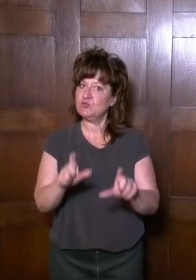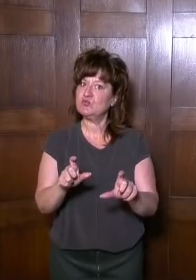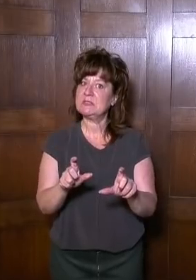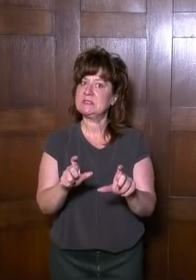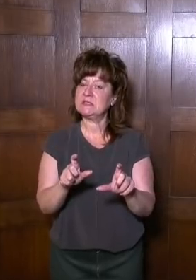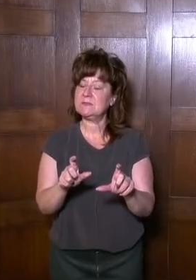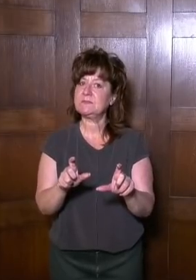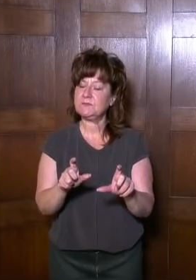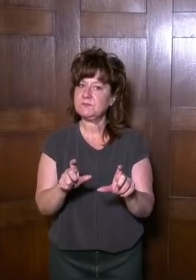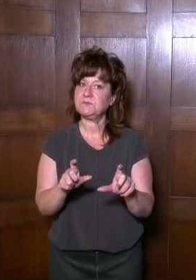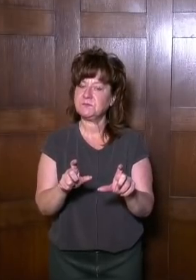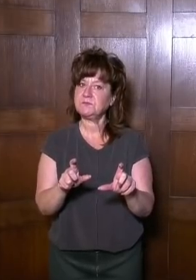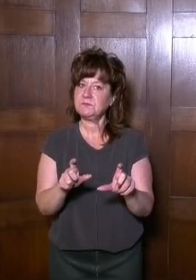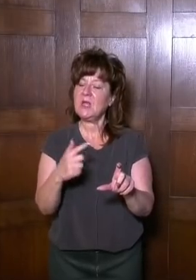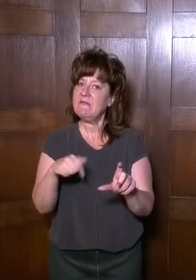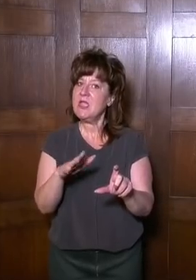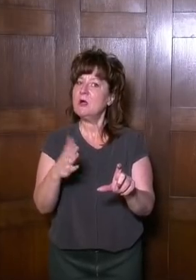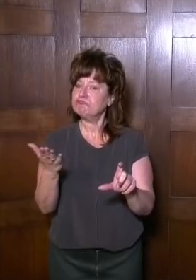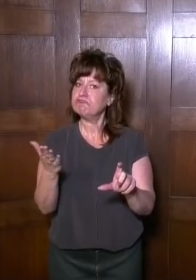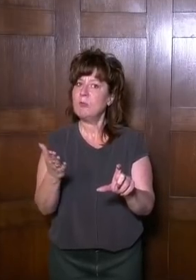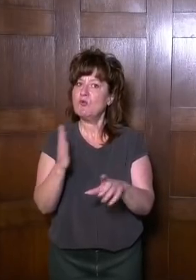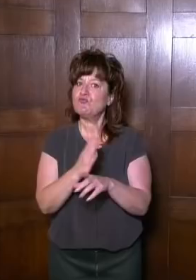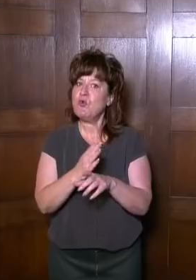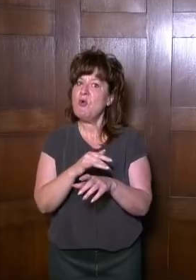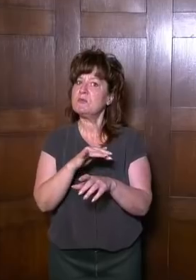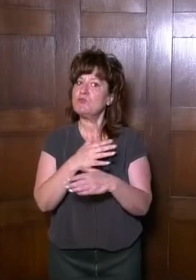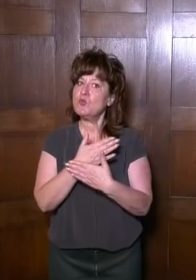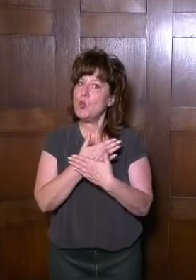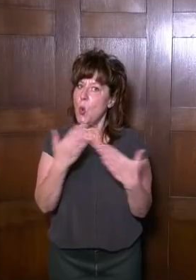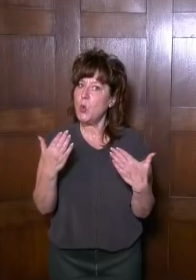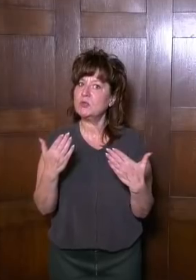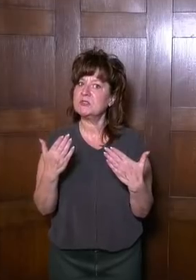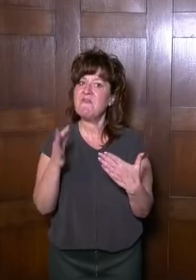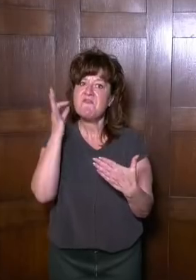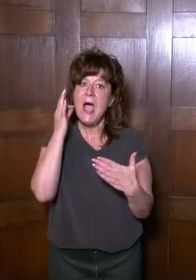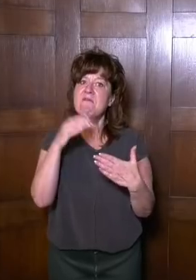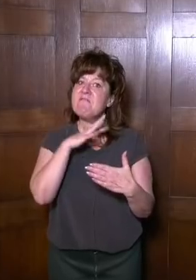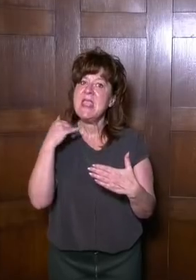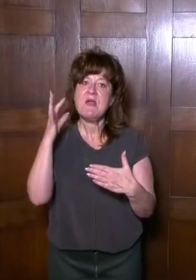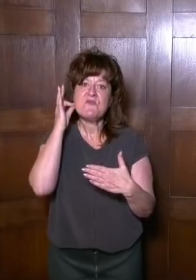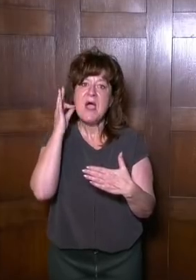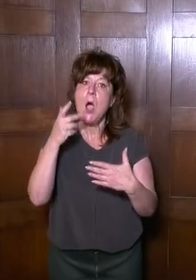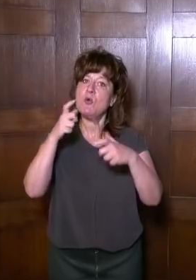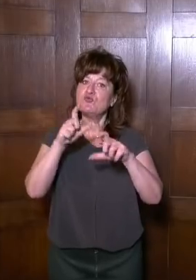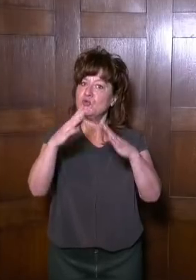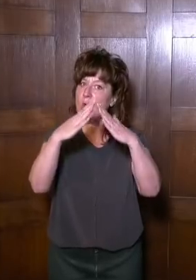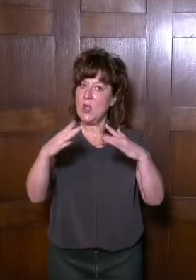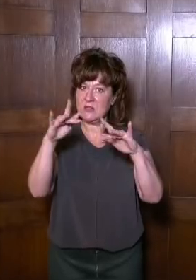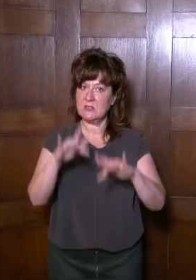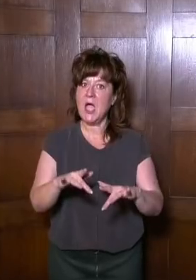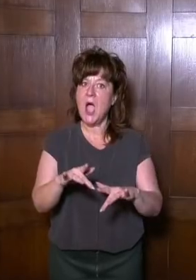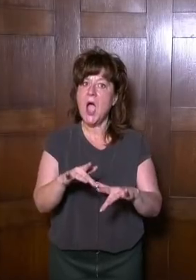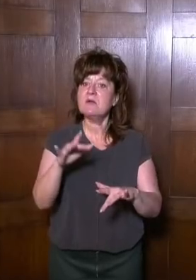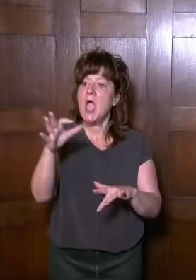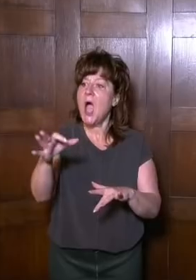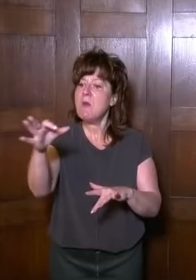eine doch relativ umfassende Abdeckung mittlerweile von Frauenschutzhäusern in Sachsen. Es gibt immer noch ein paar Flecken, die